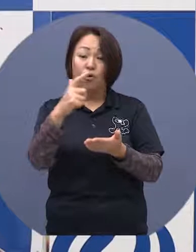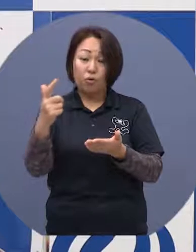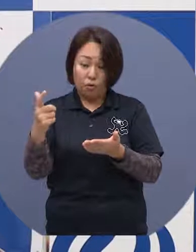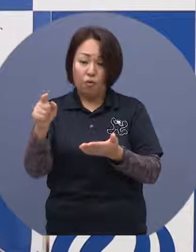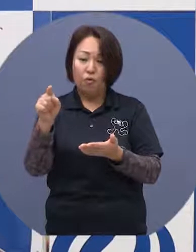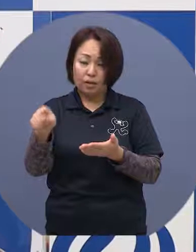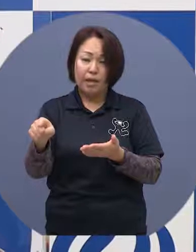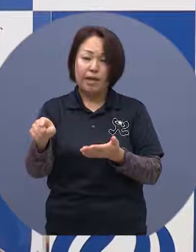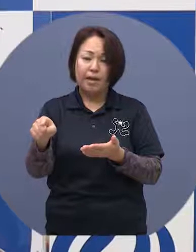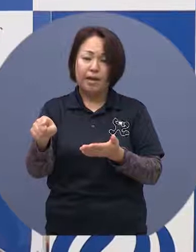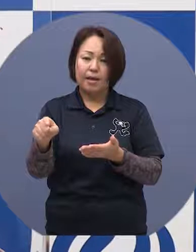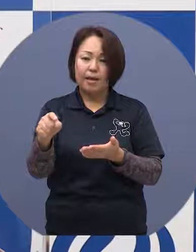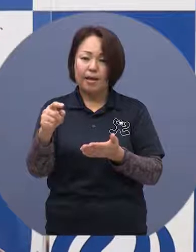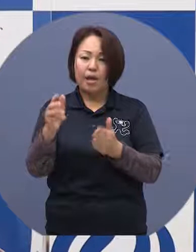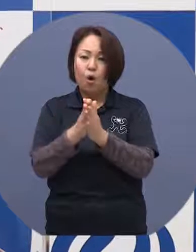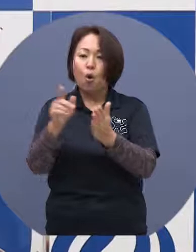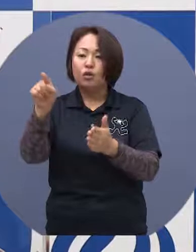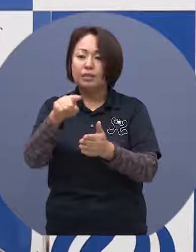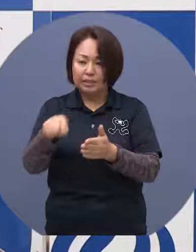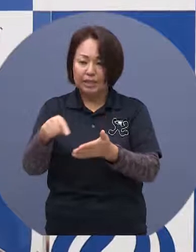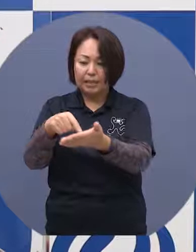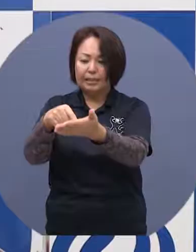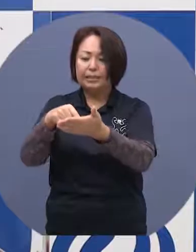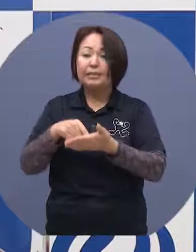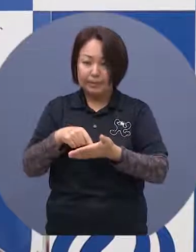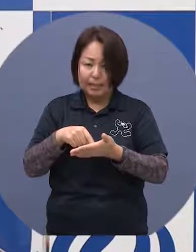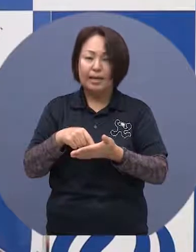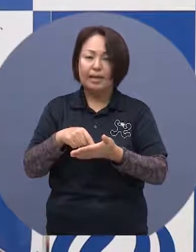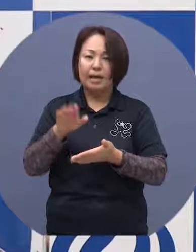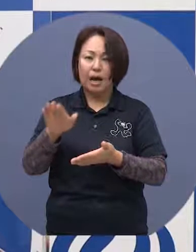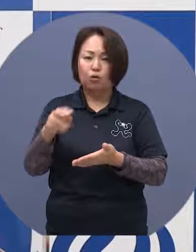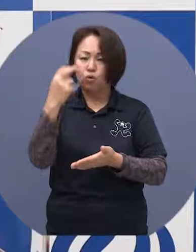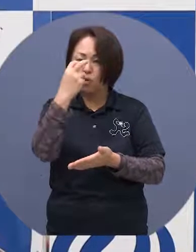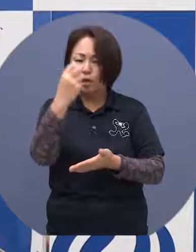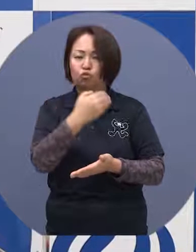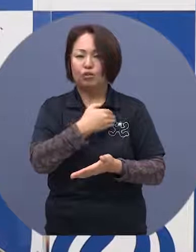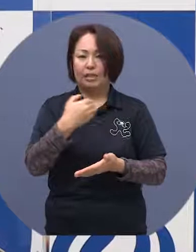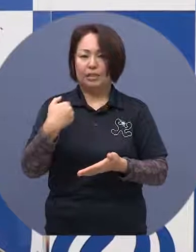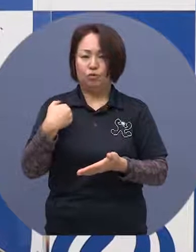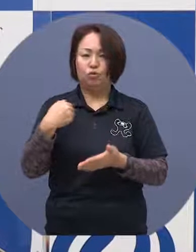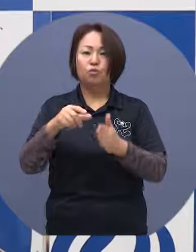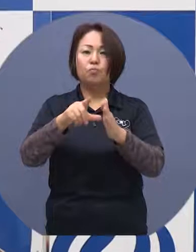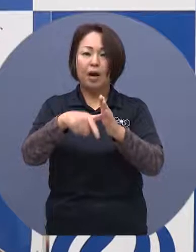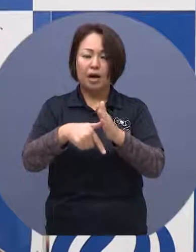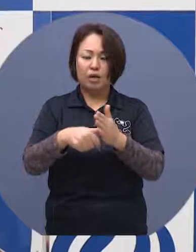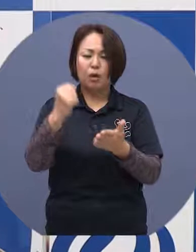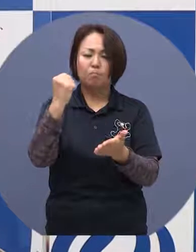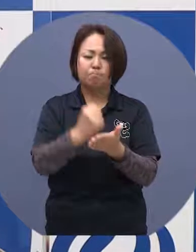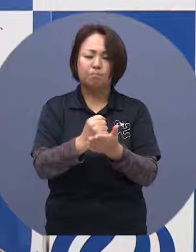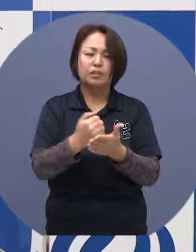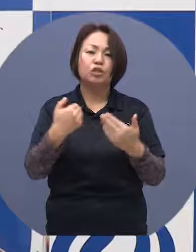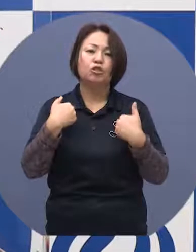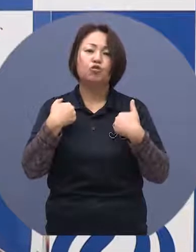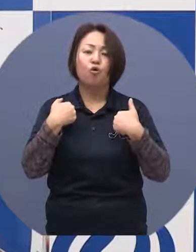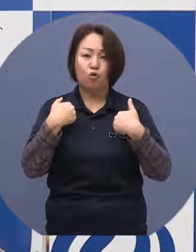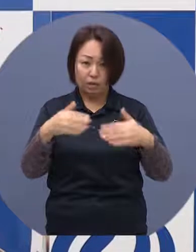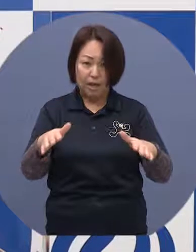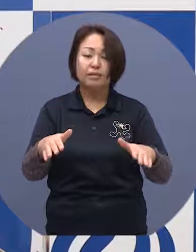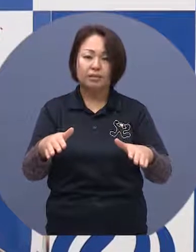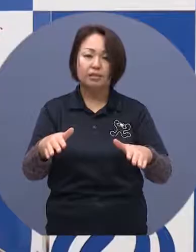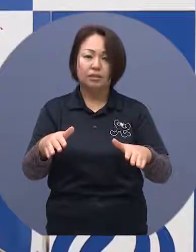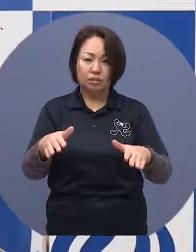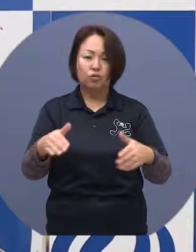により本人からの申請であることが確認できる場合こういった多いにつきまして廃止を検討し